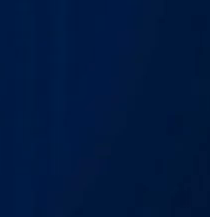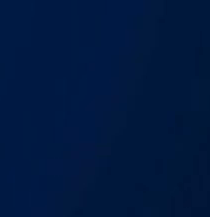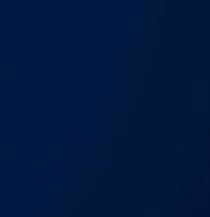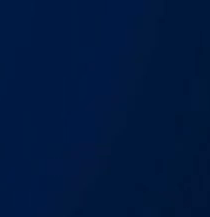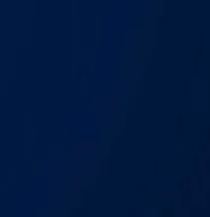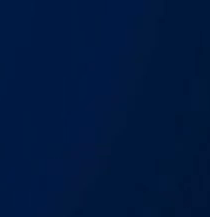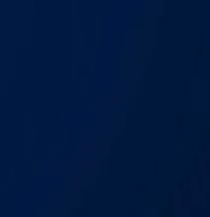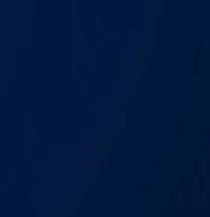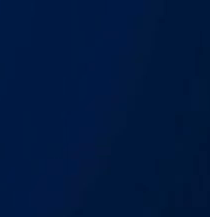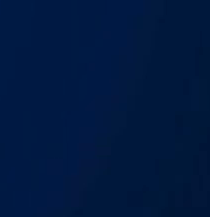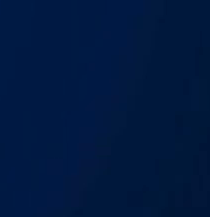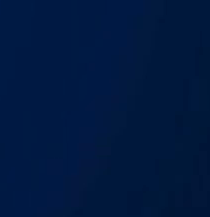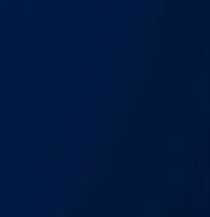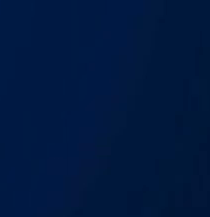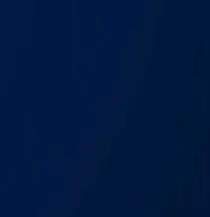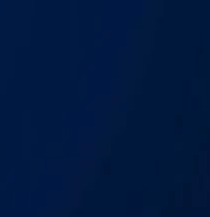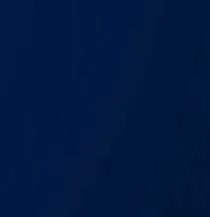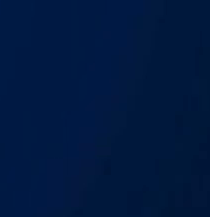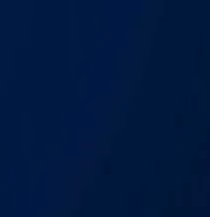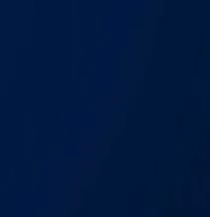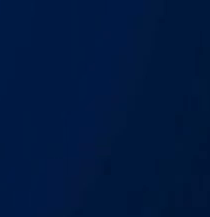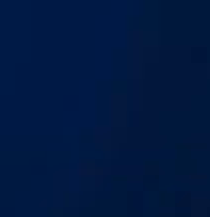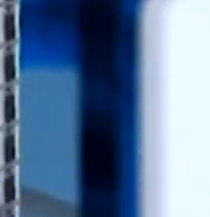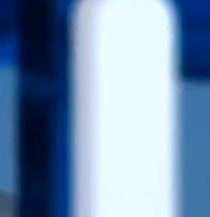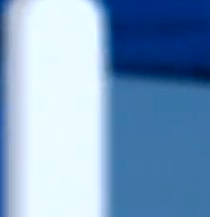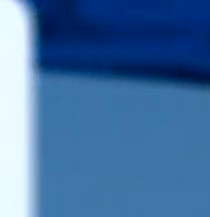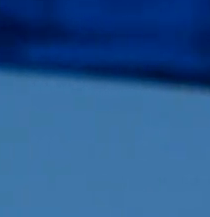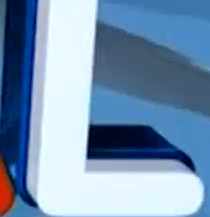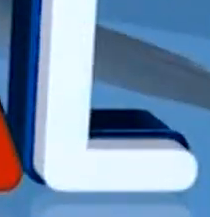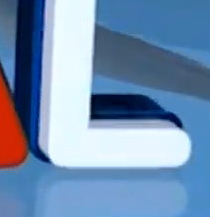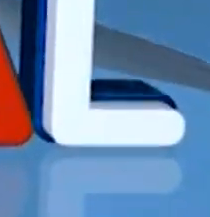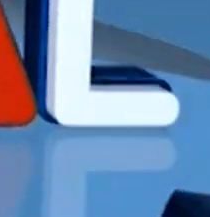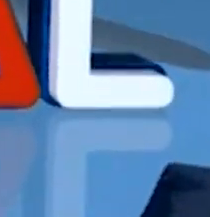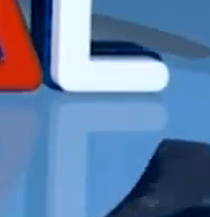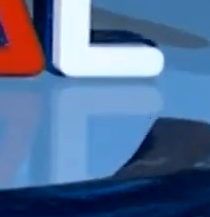Atenție! Emisiune dedicată și persoanelor cu deficiențe de auz.